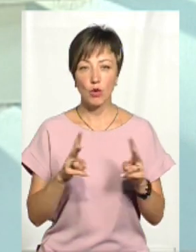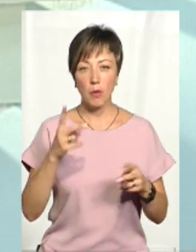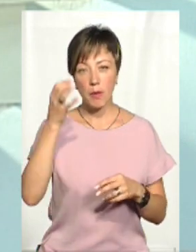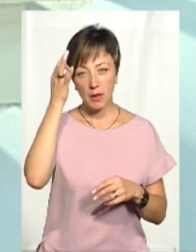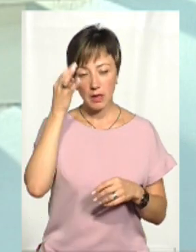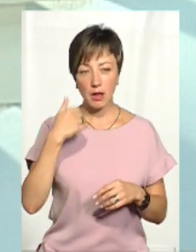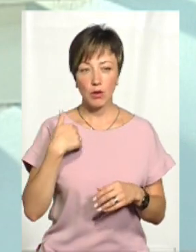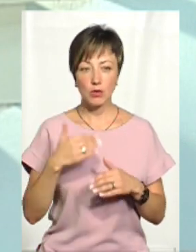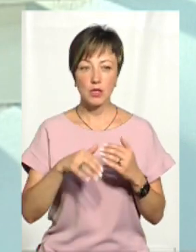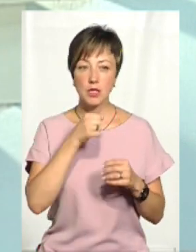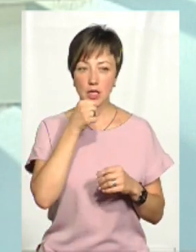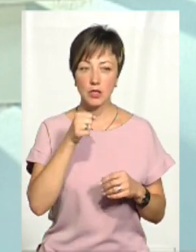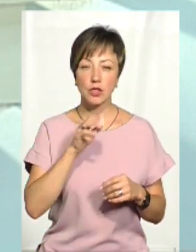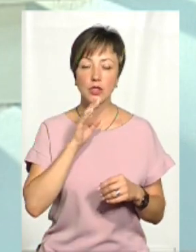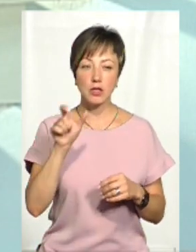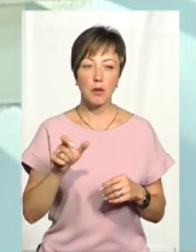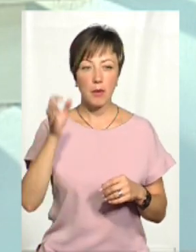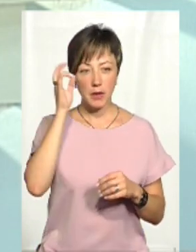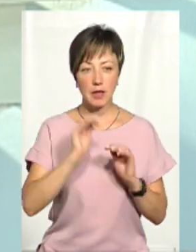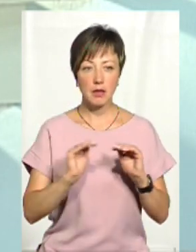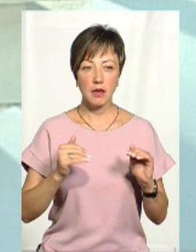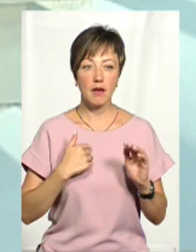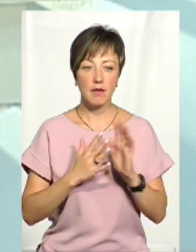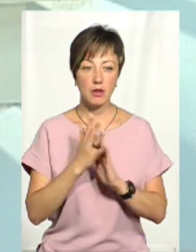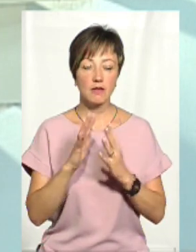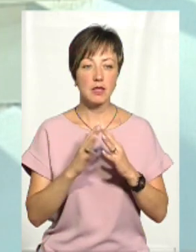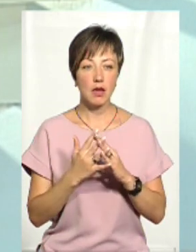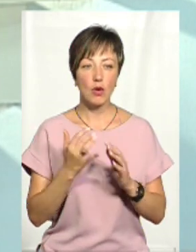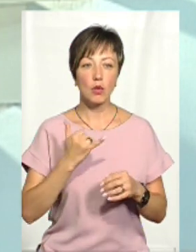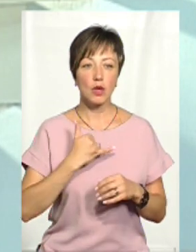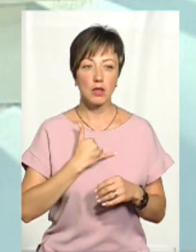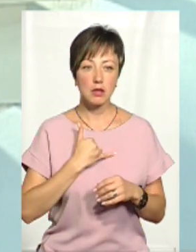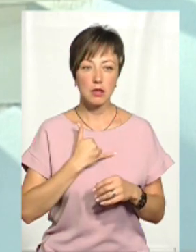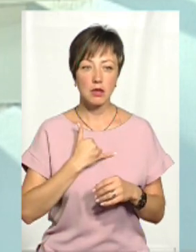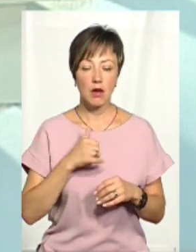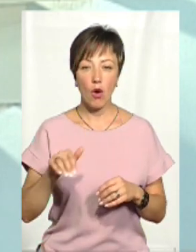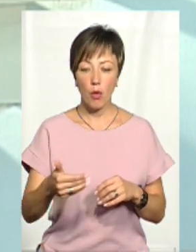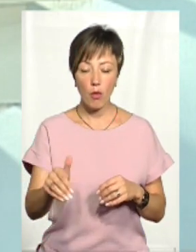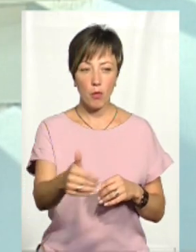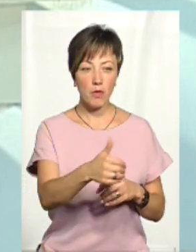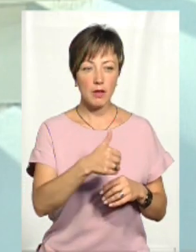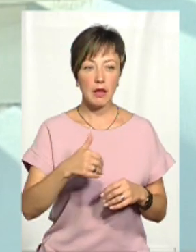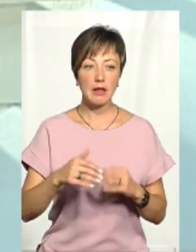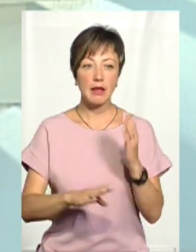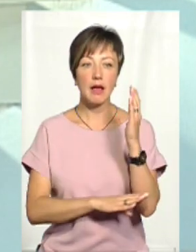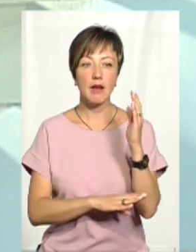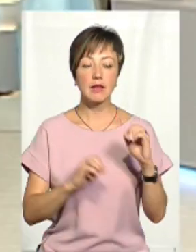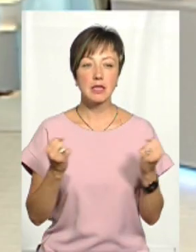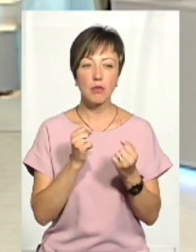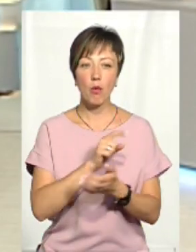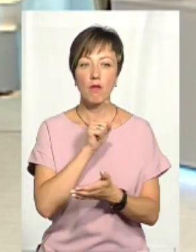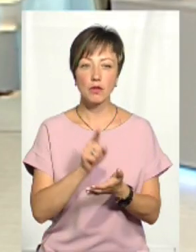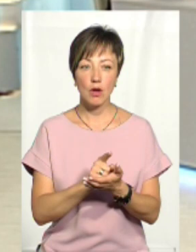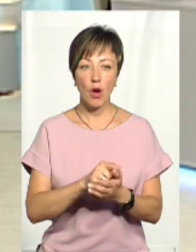пам'ятає, я вже старша жінка, я пам'ятаю, в дитинстві я виросла в селі, у нас обкопування дерев на зиму було